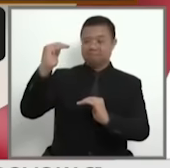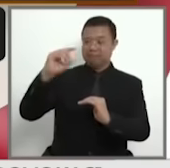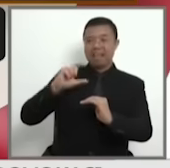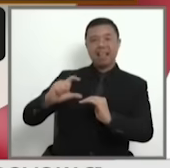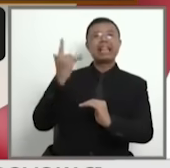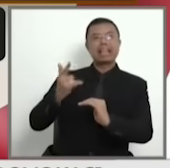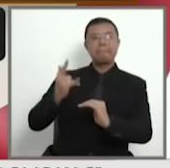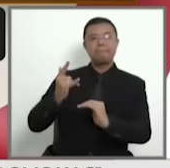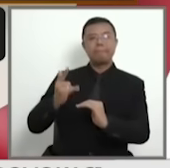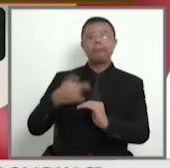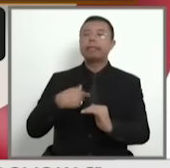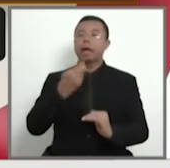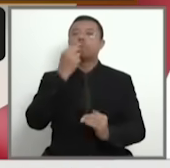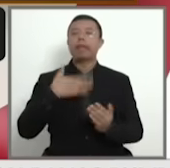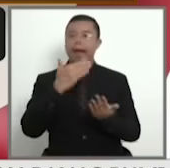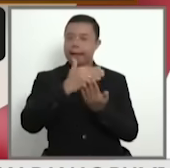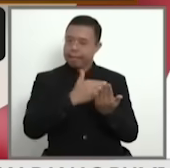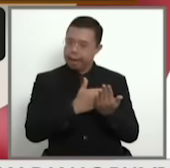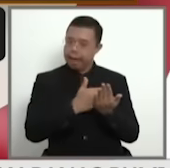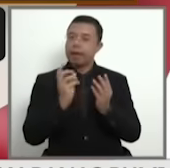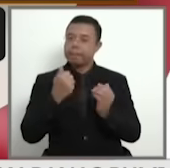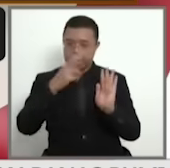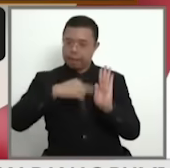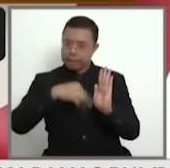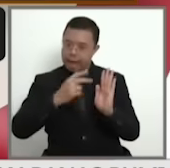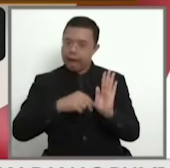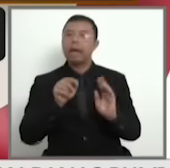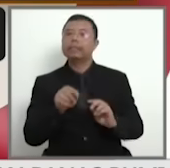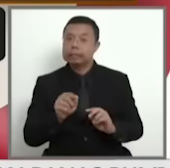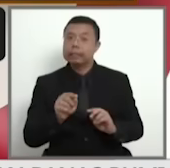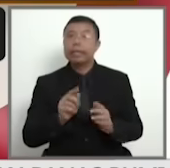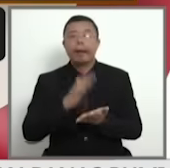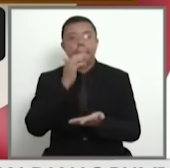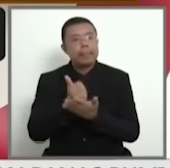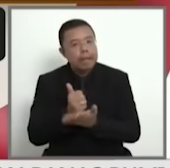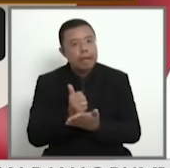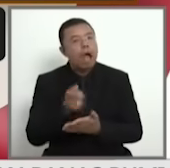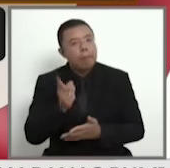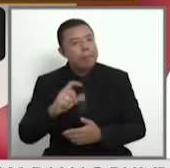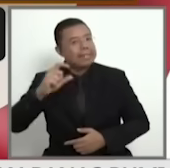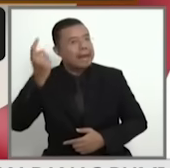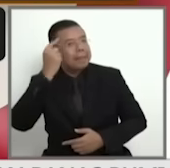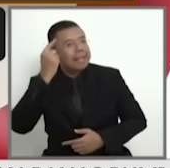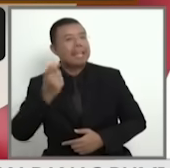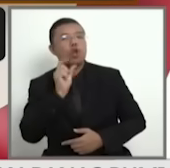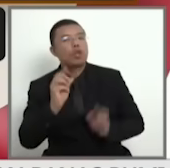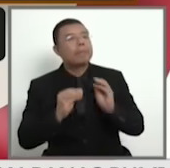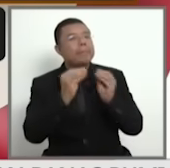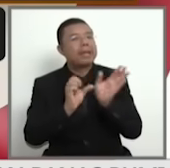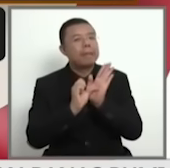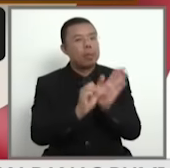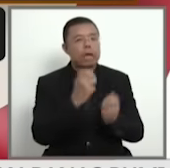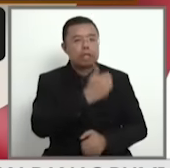menarik dan kami apa punya data yang kita e bisa baca dan tentu saja ini penting memang paradigma Bansos sekali